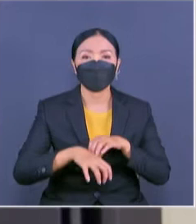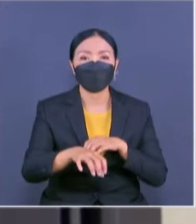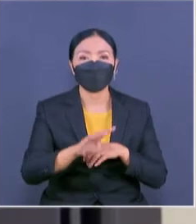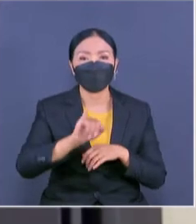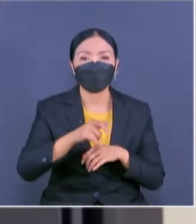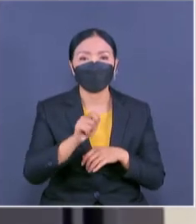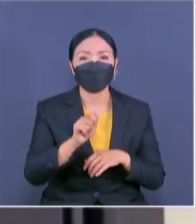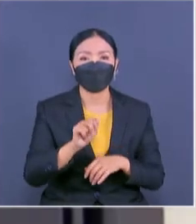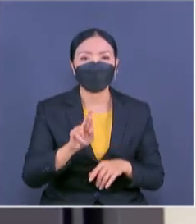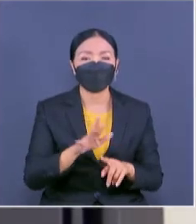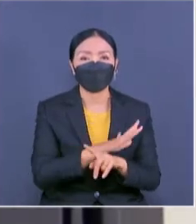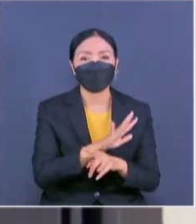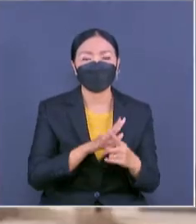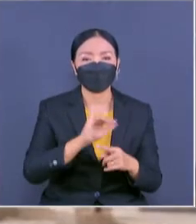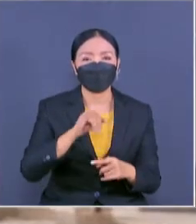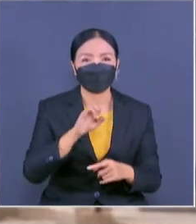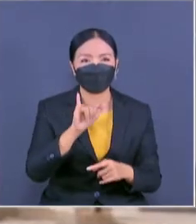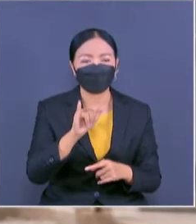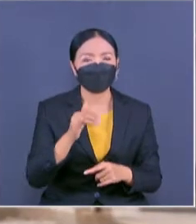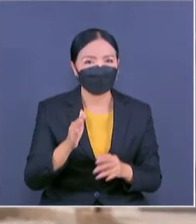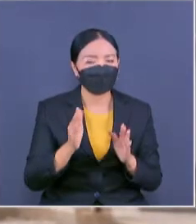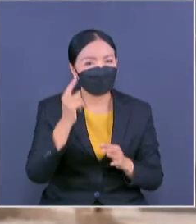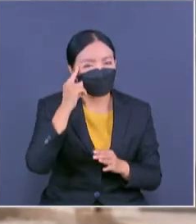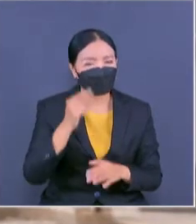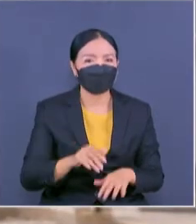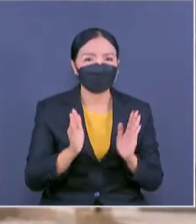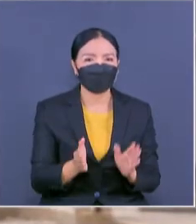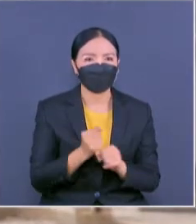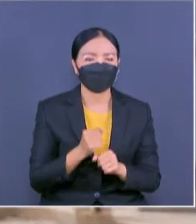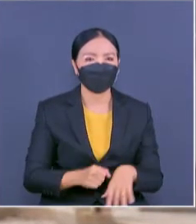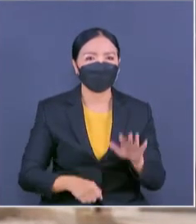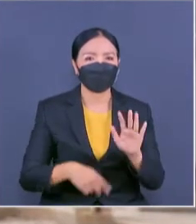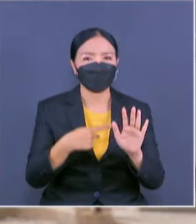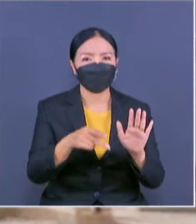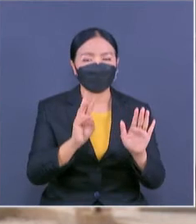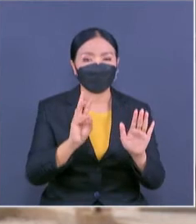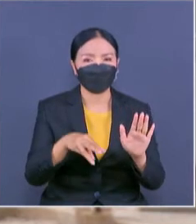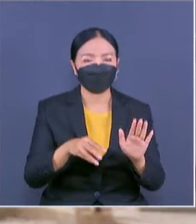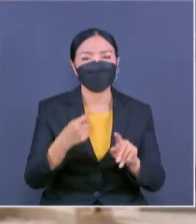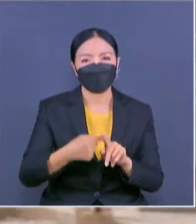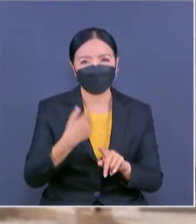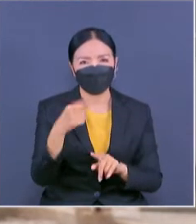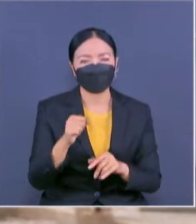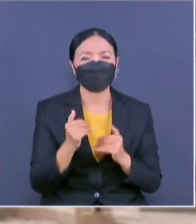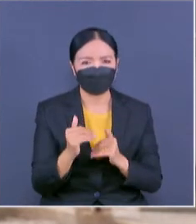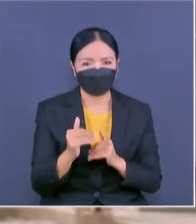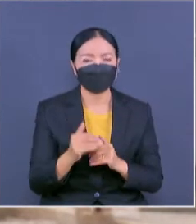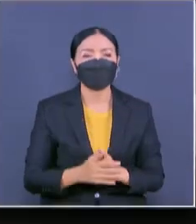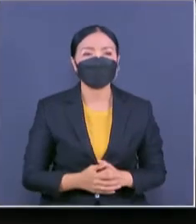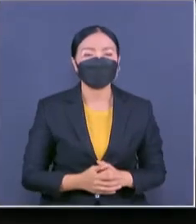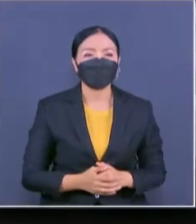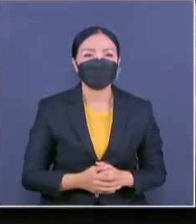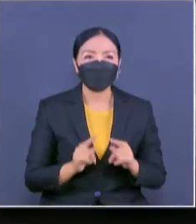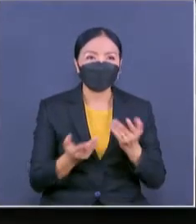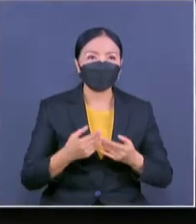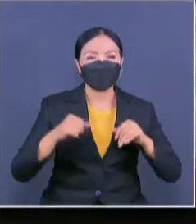งเป้าว่าจะมีผู้ทำเหมืองบิตเมน 56,000 รายในรัฐภายในเดือนตุลาคมนี้ค่ะซึ่งก็เป็นไปตามข้อต